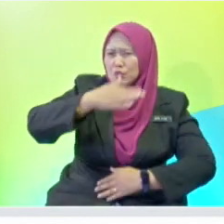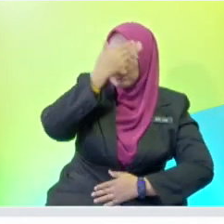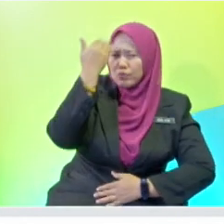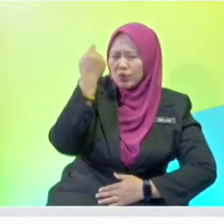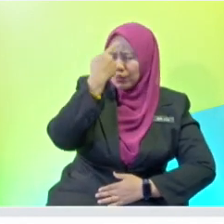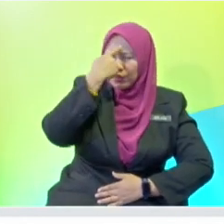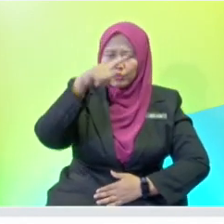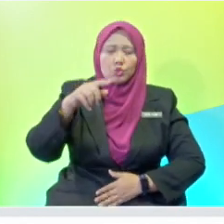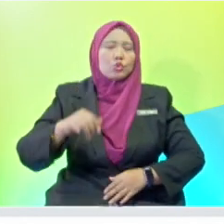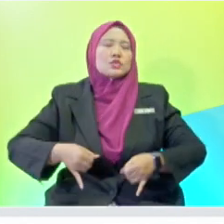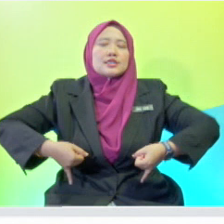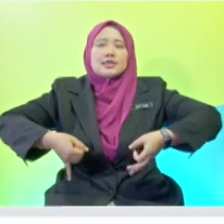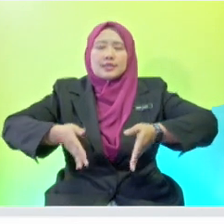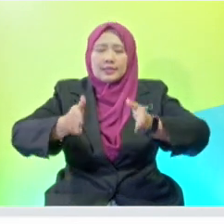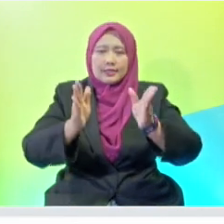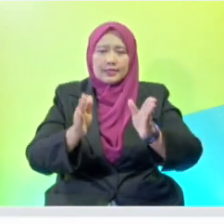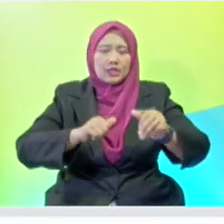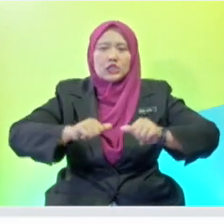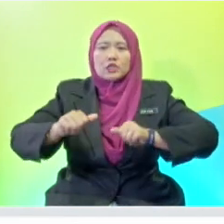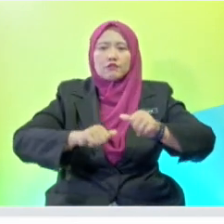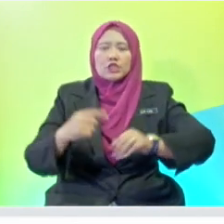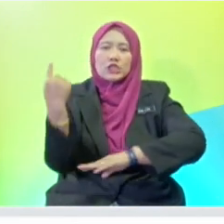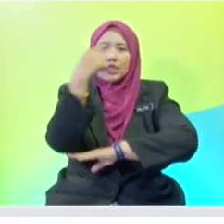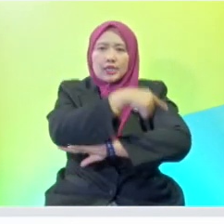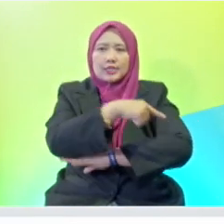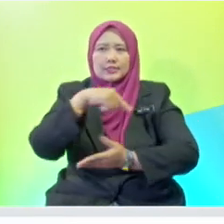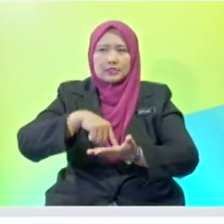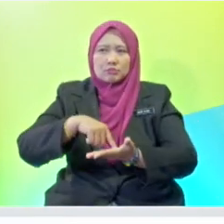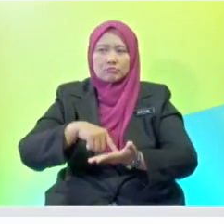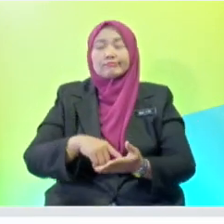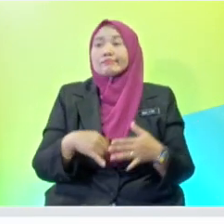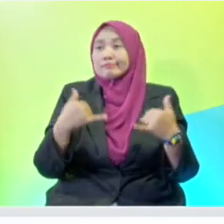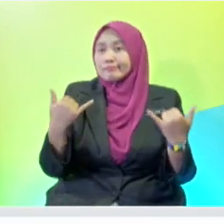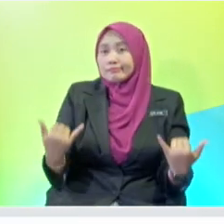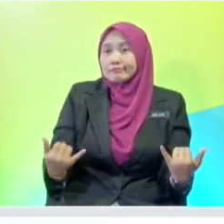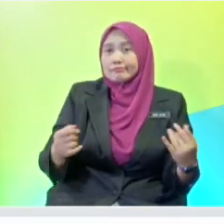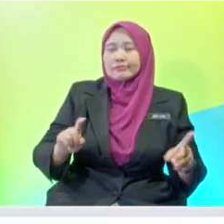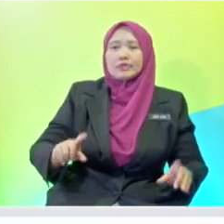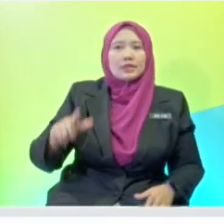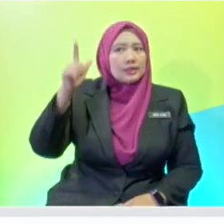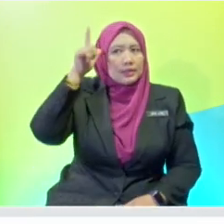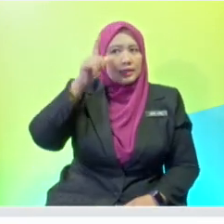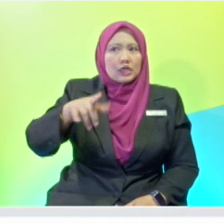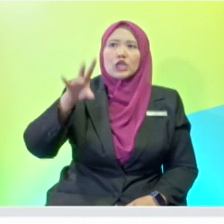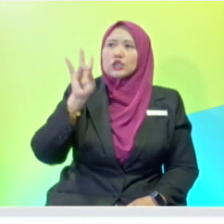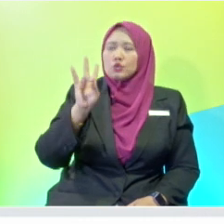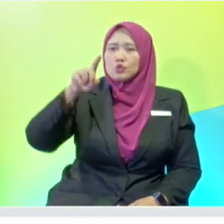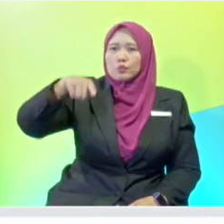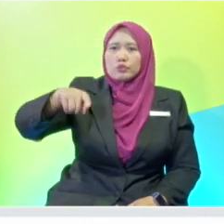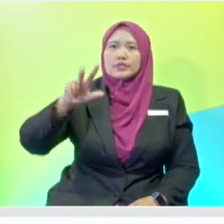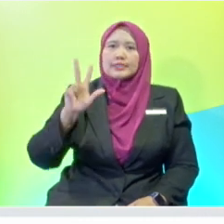oke seterusnya kita pergi pula pada standar pembelajaran seterusnya yaitu 7 populeran 3